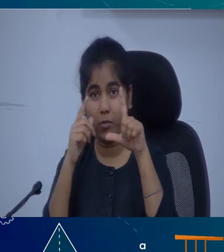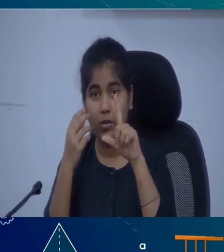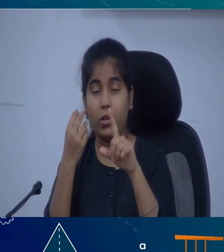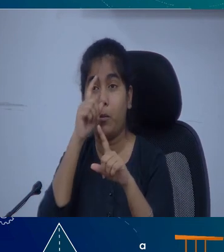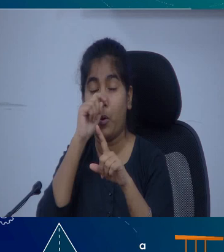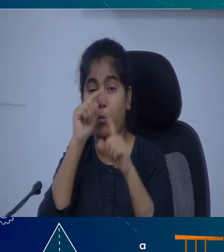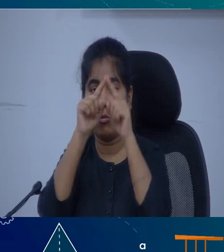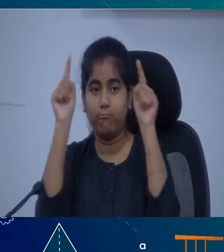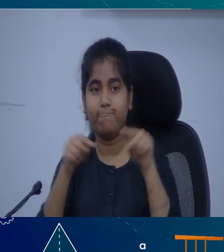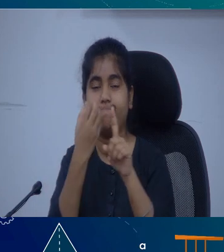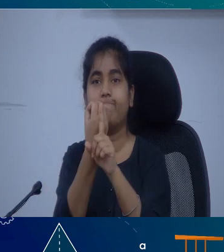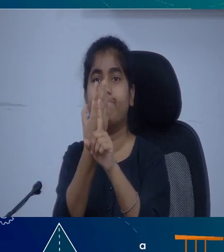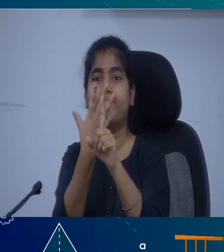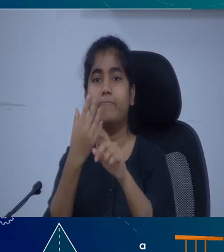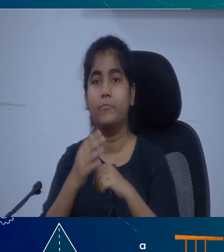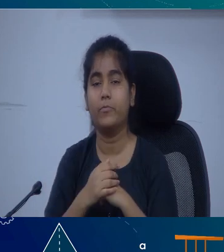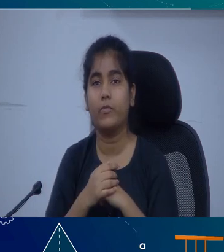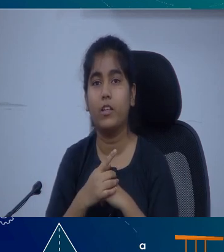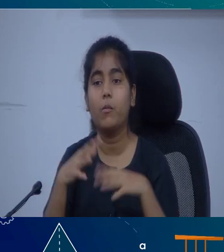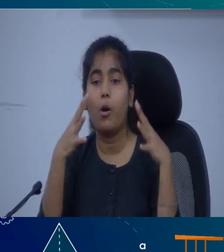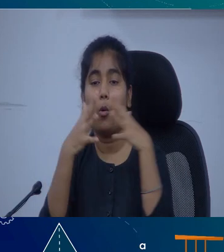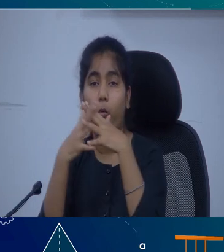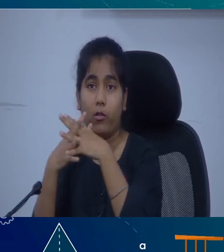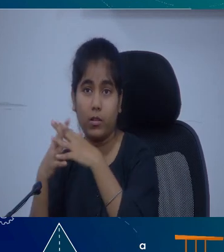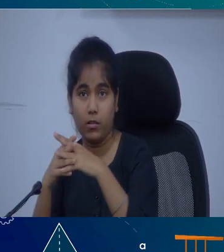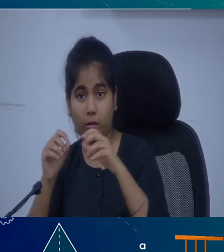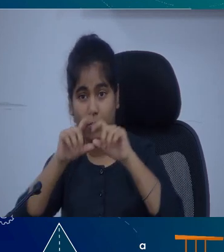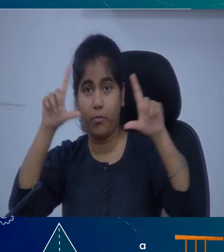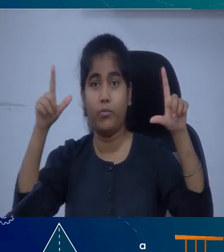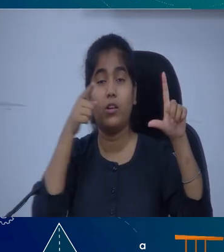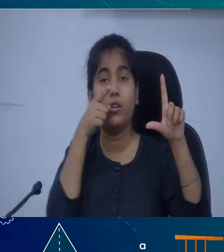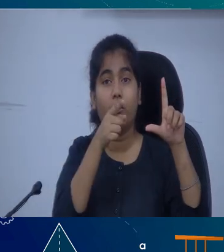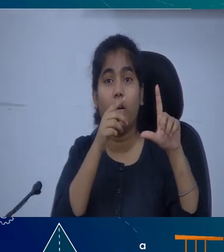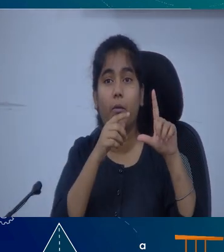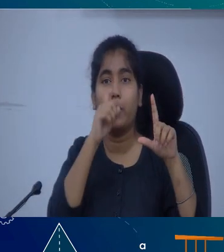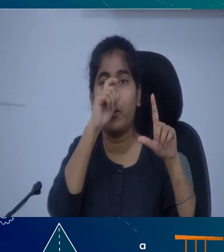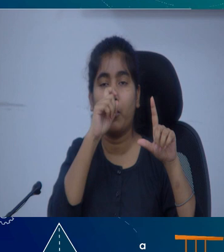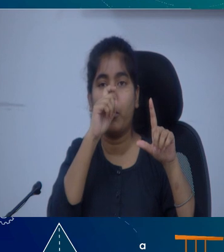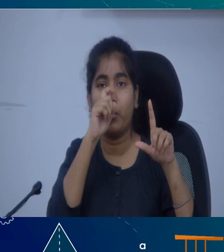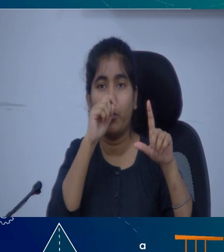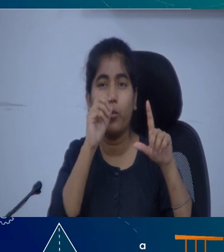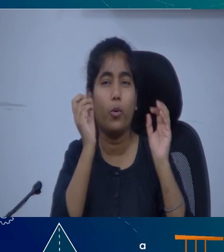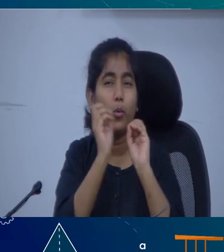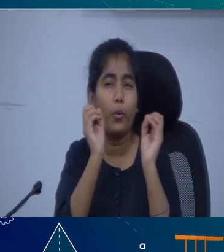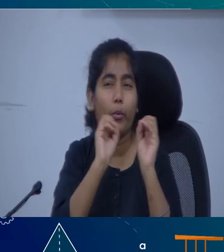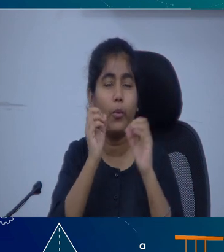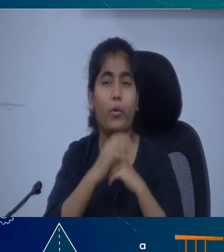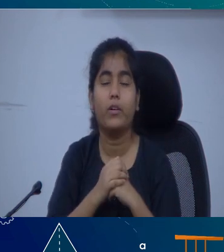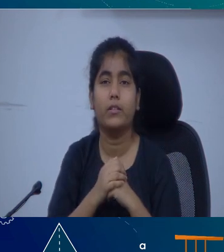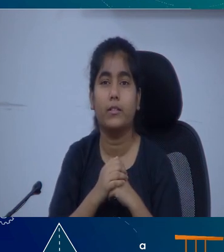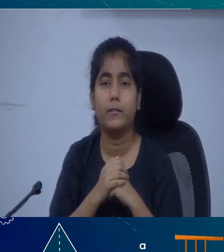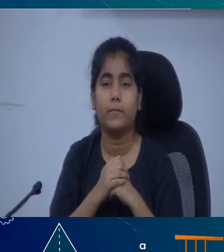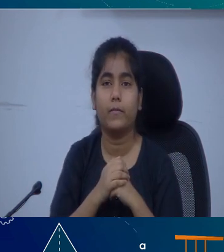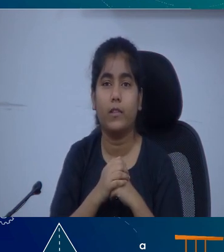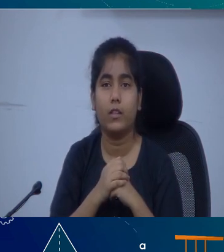आप एकदम से पहचान पाए, इसीलिए इस PPT में इस डिब्बे को ब्लू कलर से हाईलाइट किया है जहां प्रिया है. जब